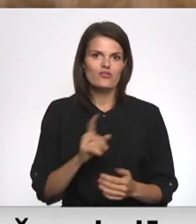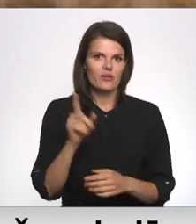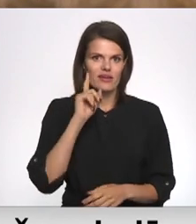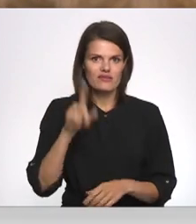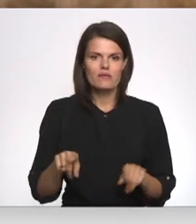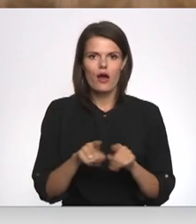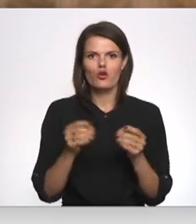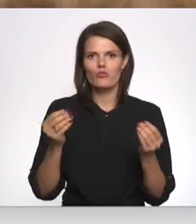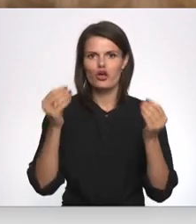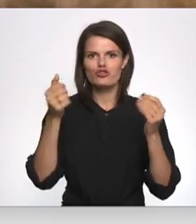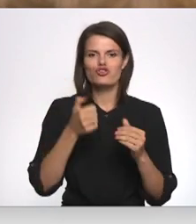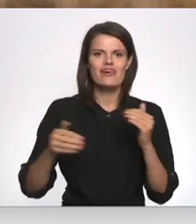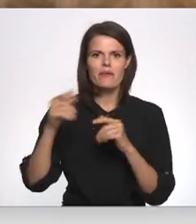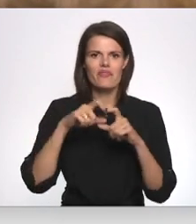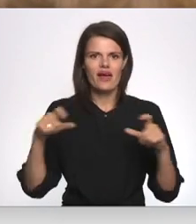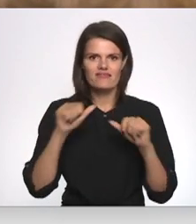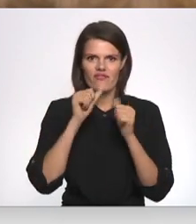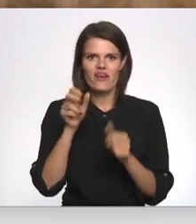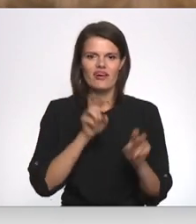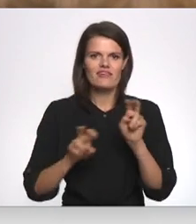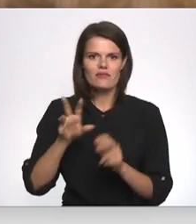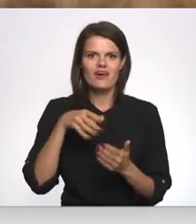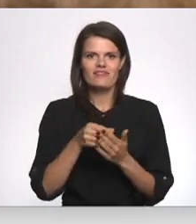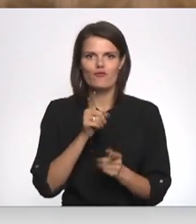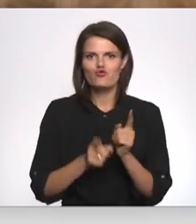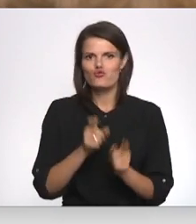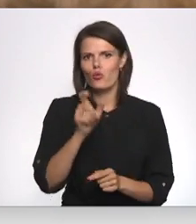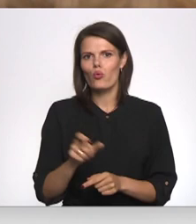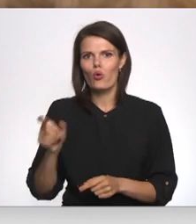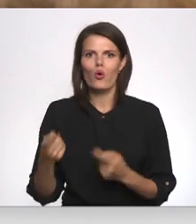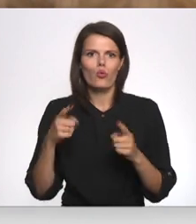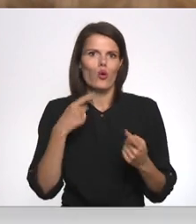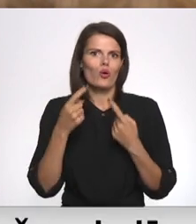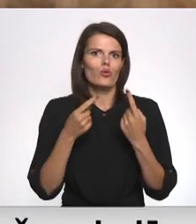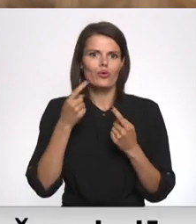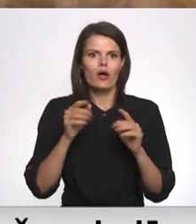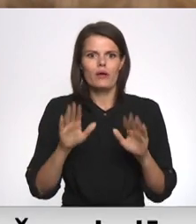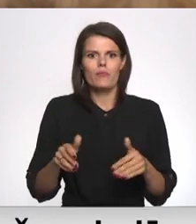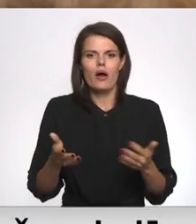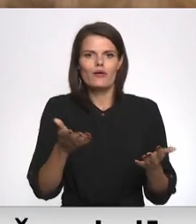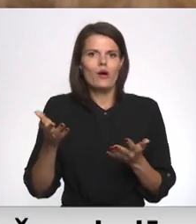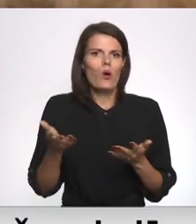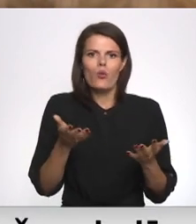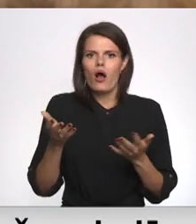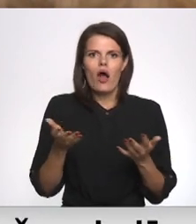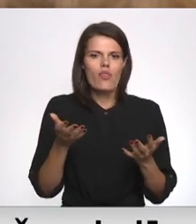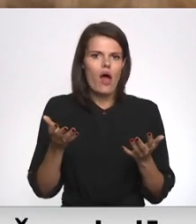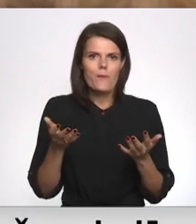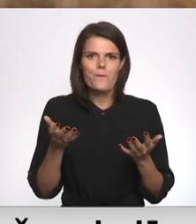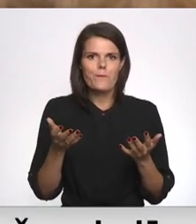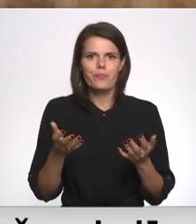ja pat prestīžas gimnāzijas nevar sameklēt sev skolotājus. Tad ko tu runāt par kaut kādam